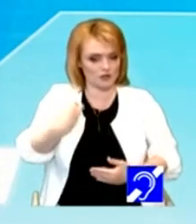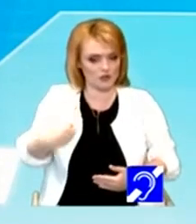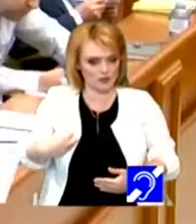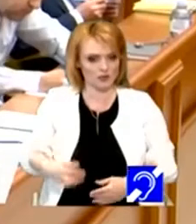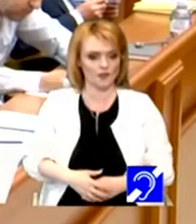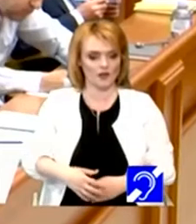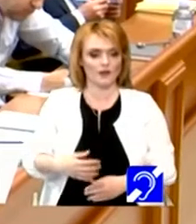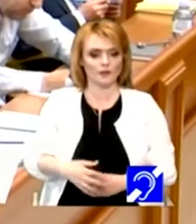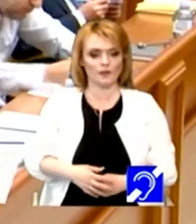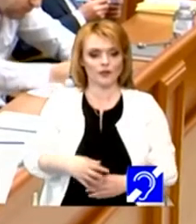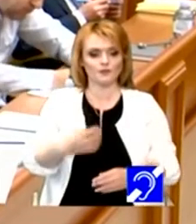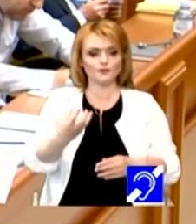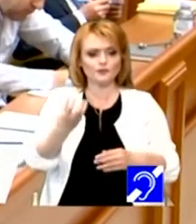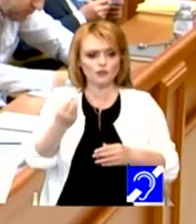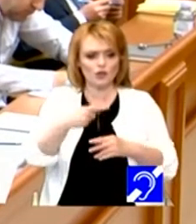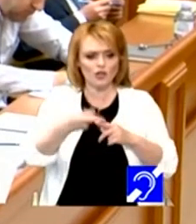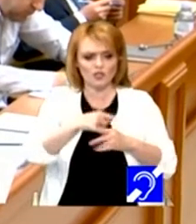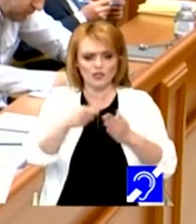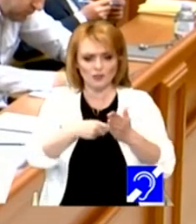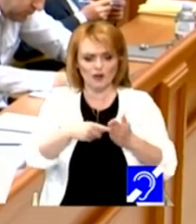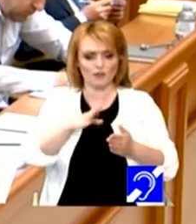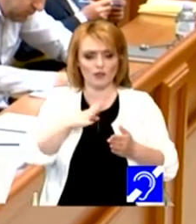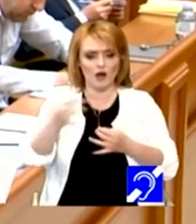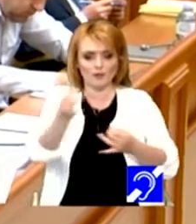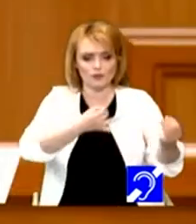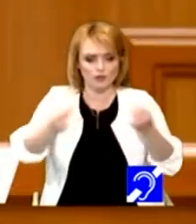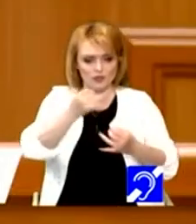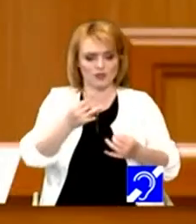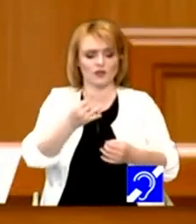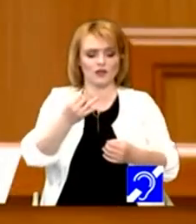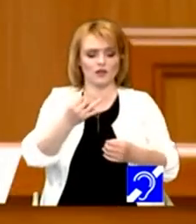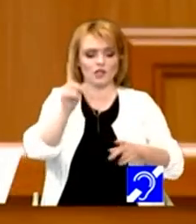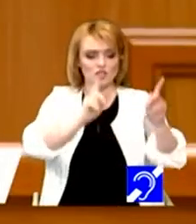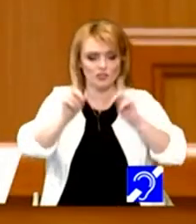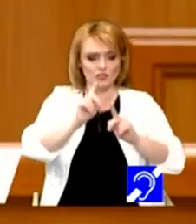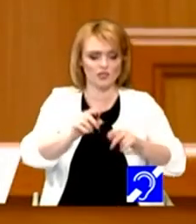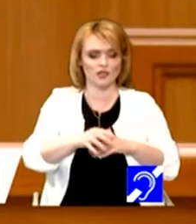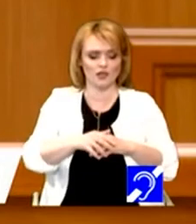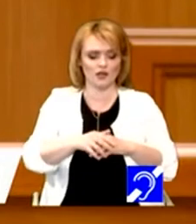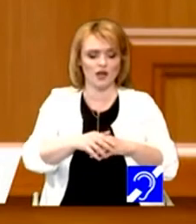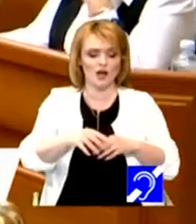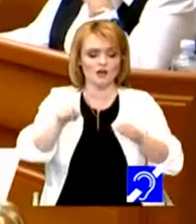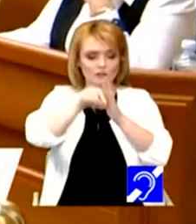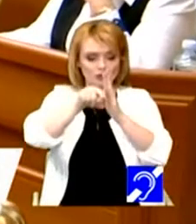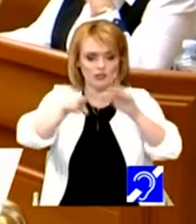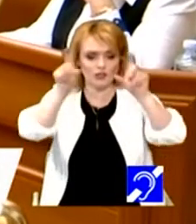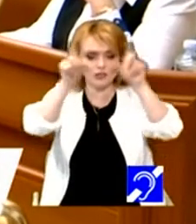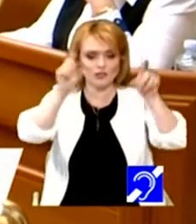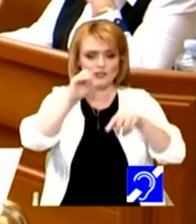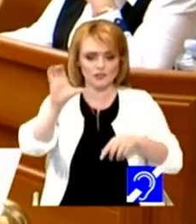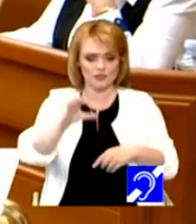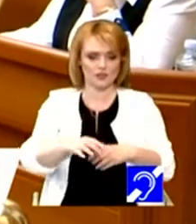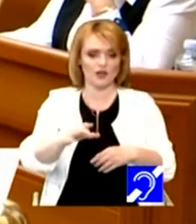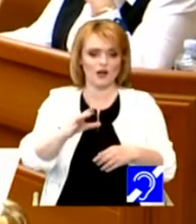mai vulnerabili. Subiectul a fost discutat și la Consiliul Suprem de Securitate. Autoritățile au decis atunci să vină cu un plan de acțiune în acest